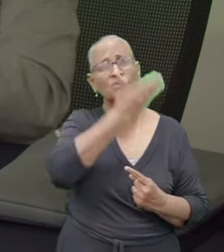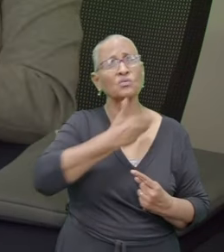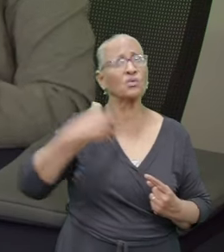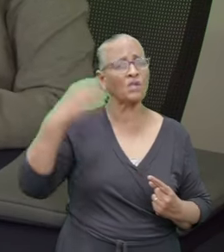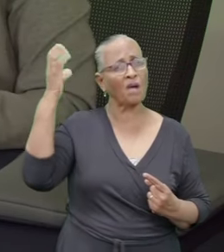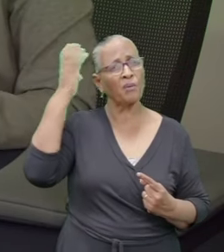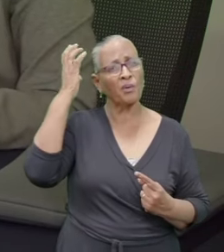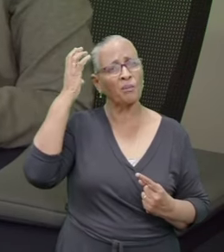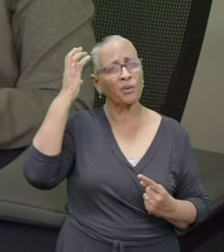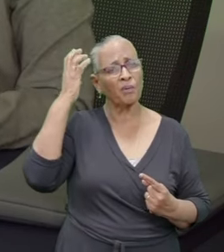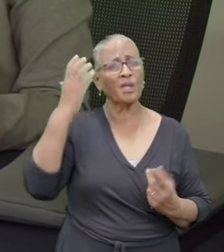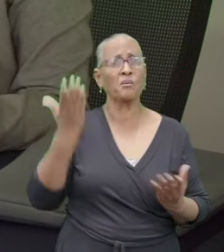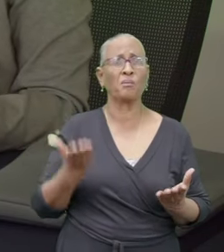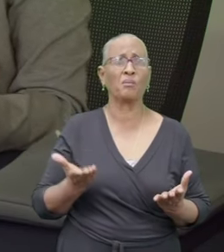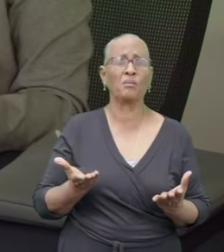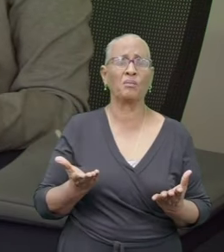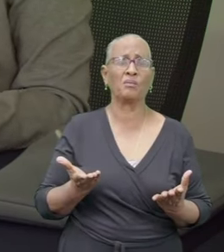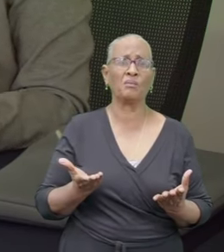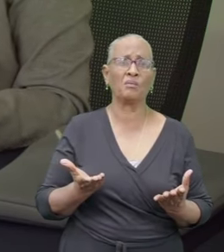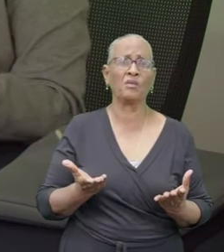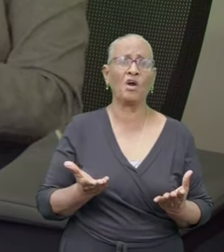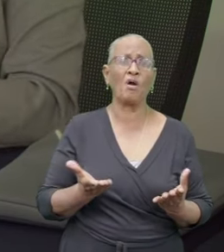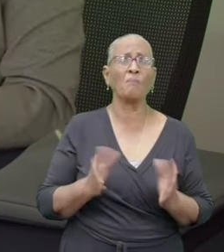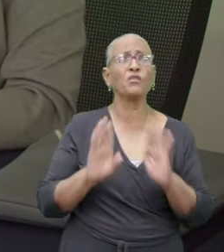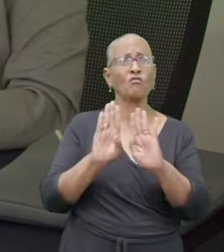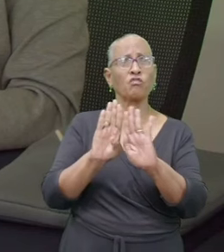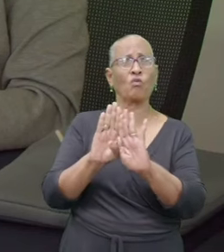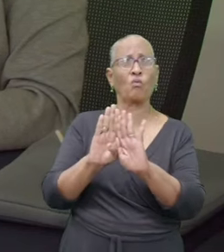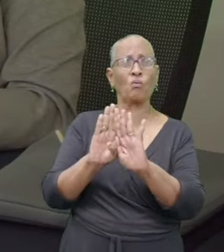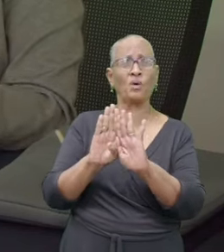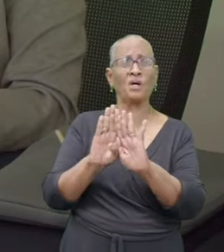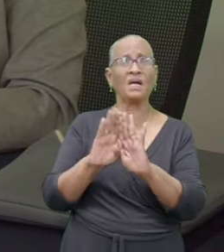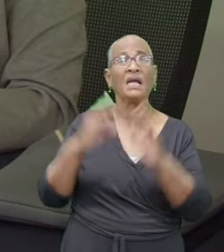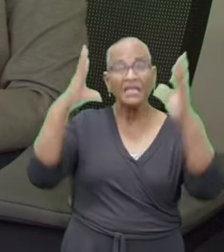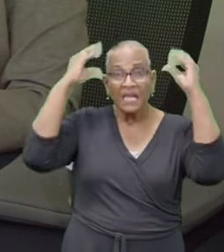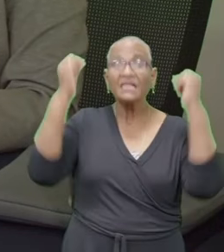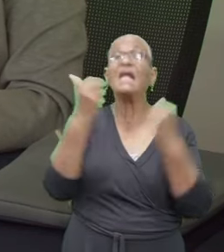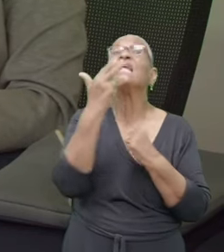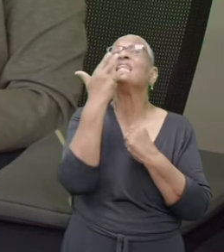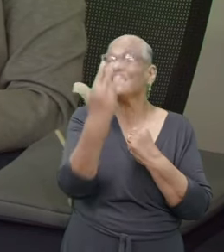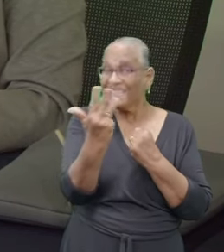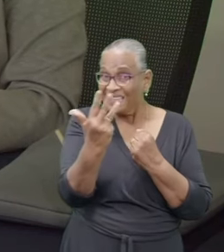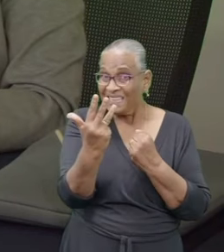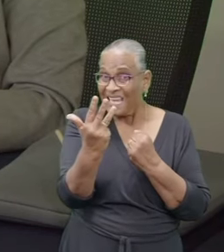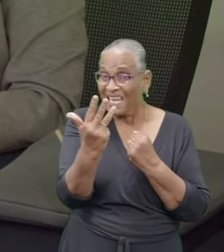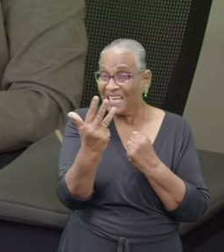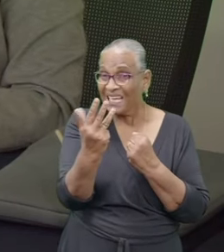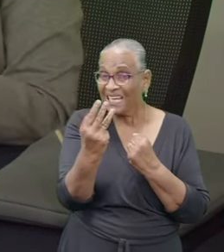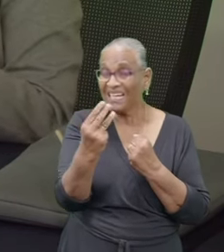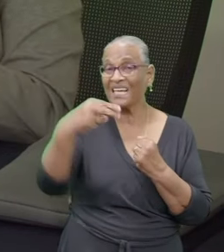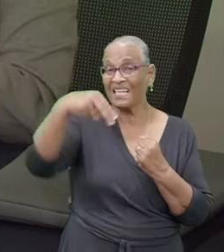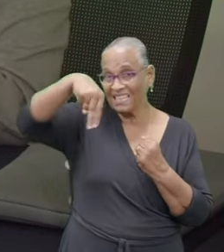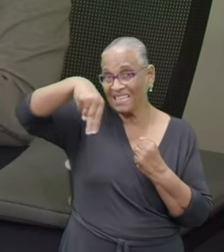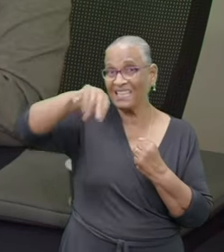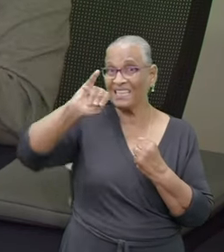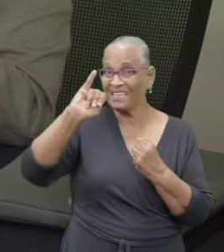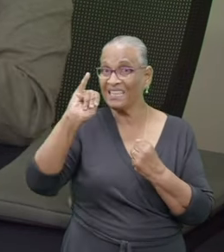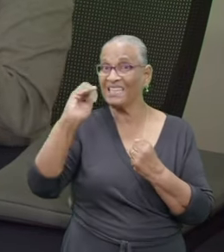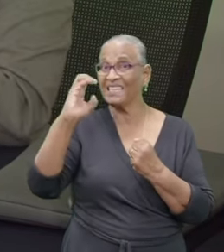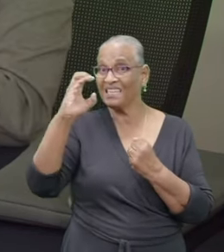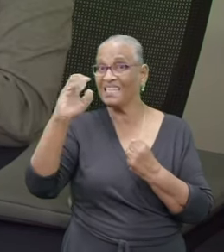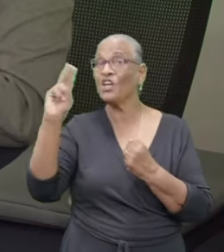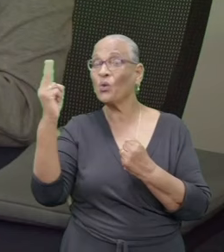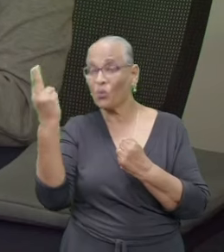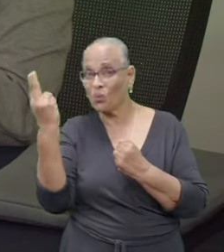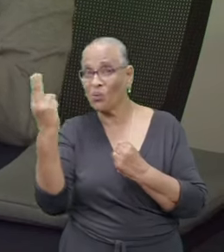er bovenop moeten zitten om ervoor te voorkomen. In Nederland hebben we er 9, Suriname heeft er 1. De vraag is, wat doen wij om